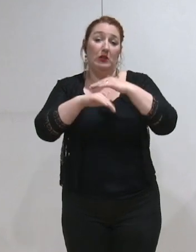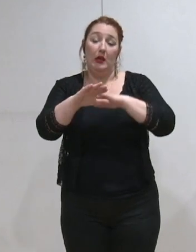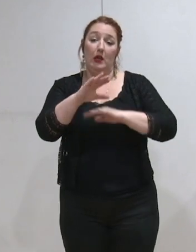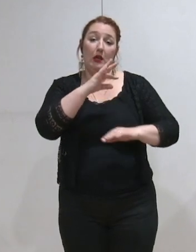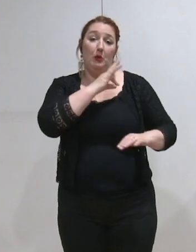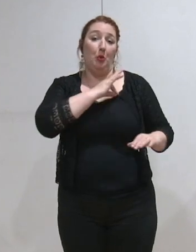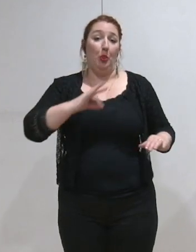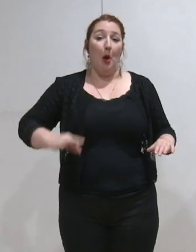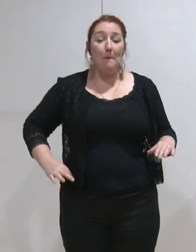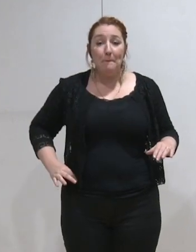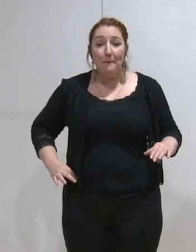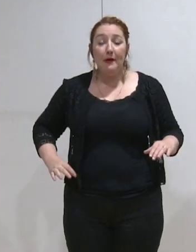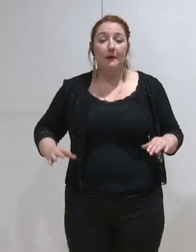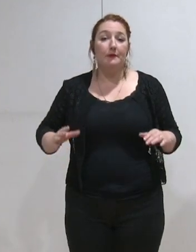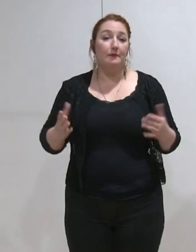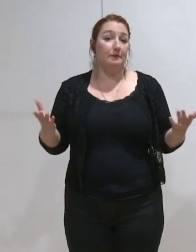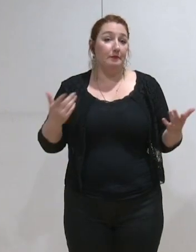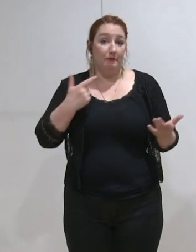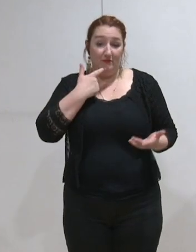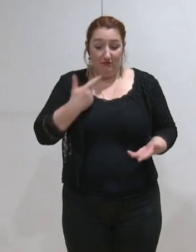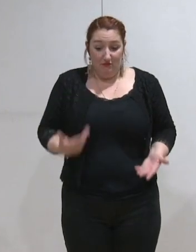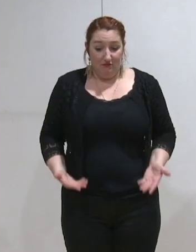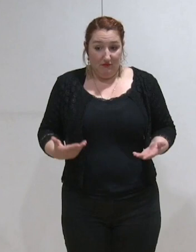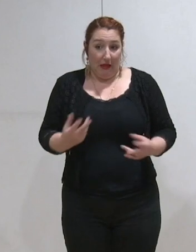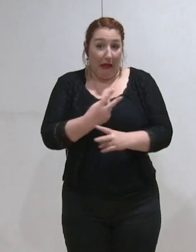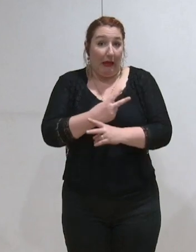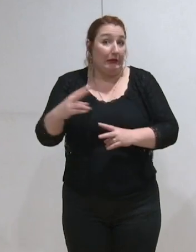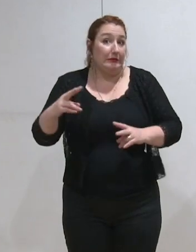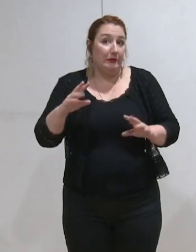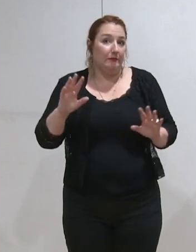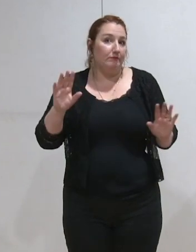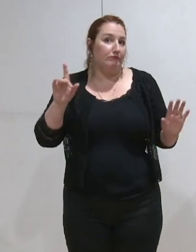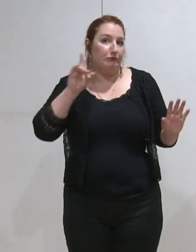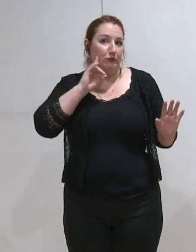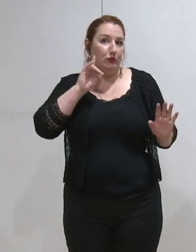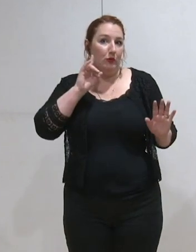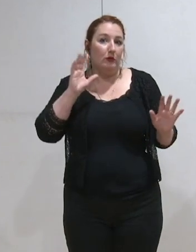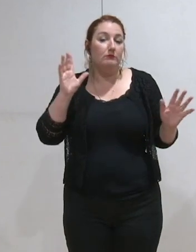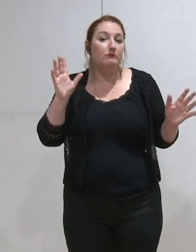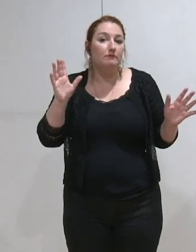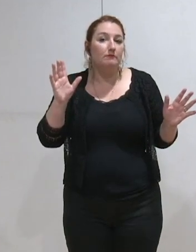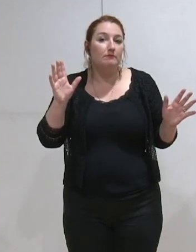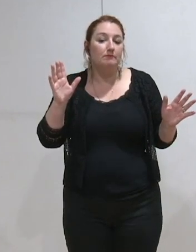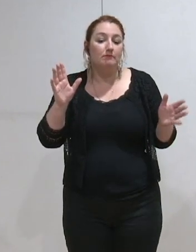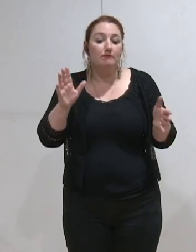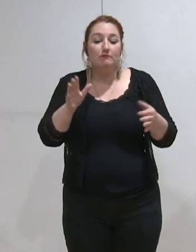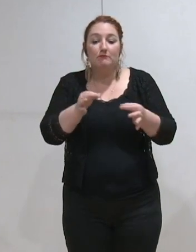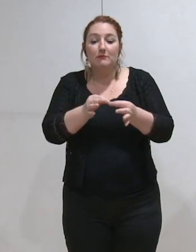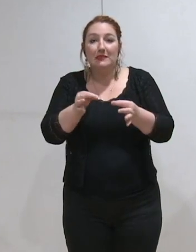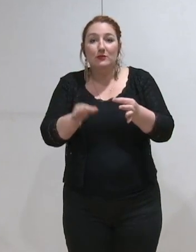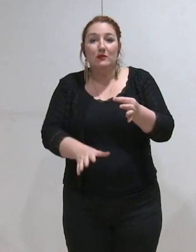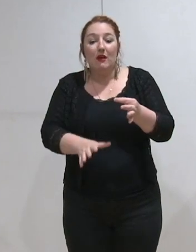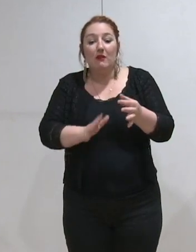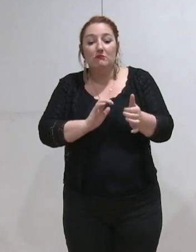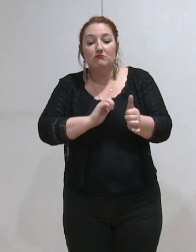donc il y a désormais un risque nul ne peut savoir quelle sera l'issue des procédures